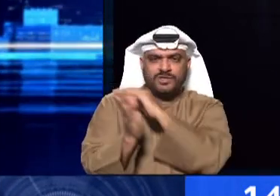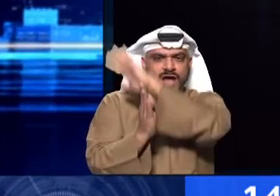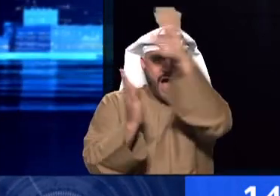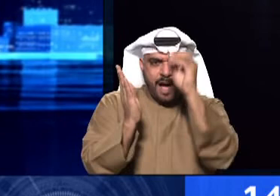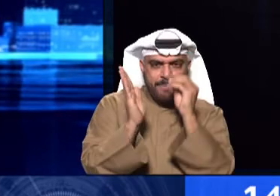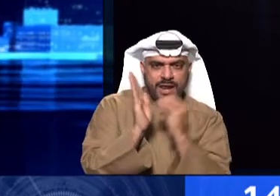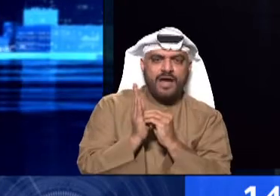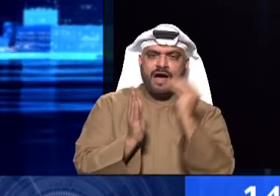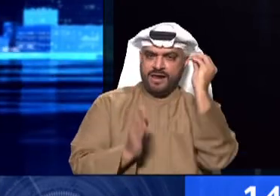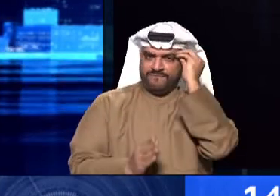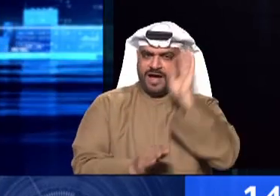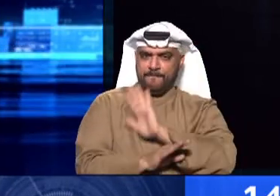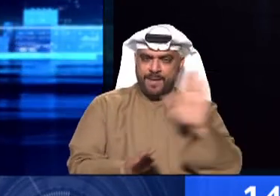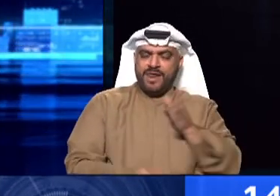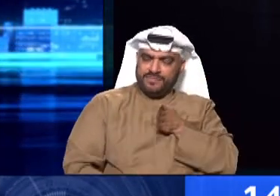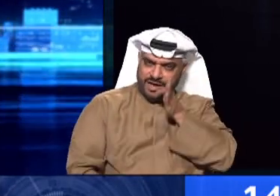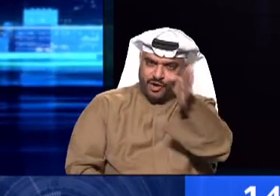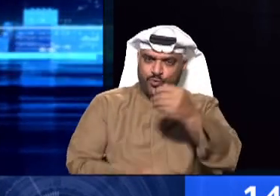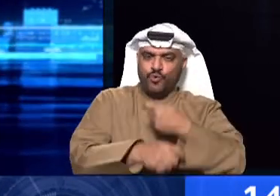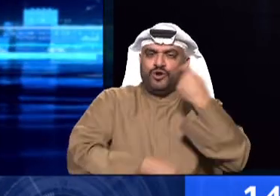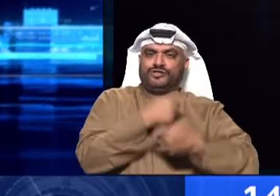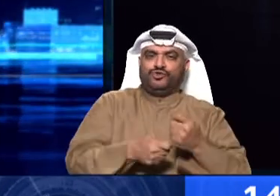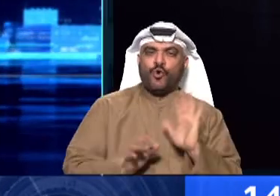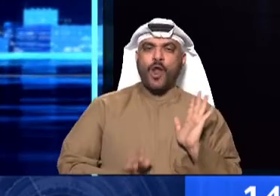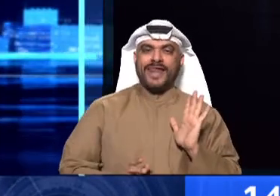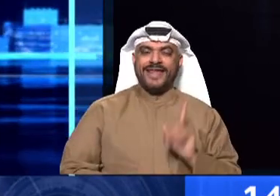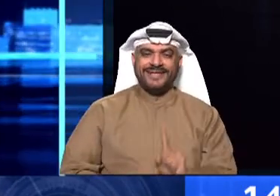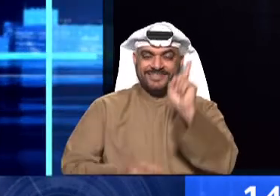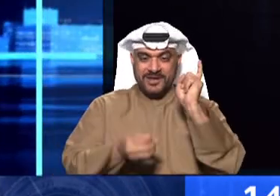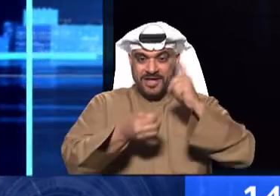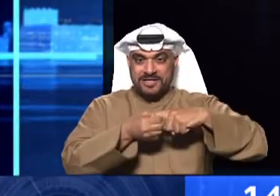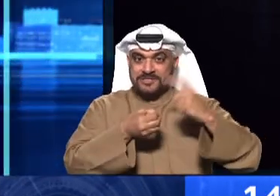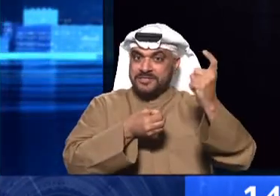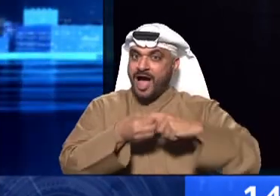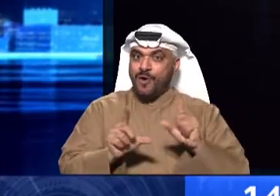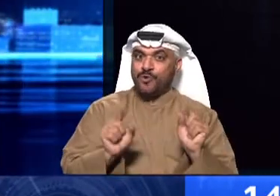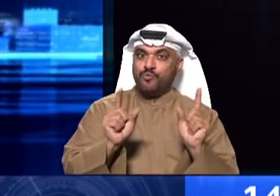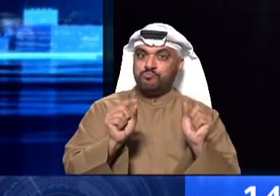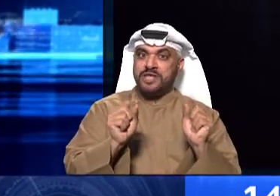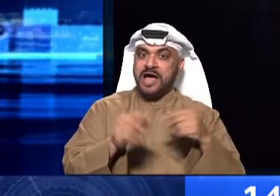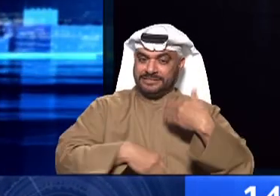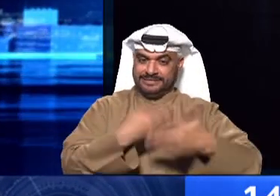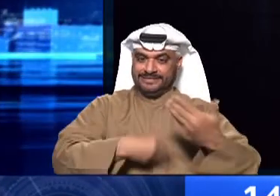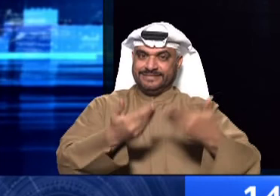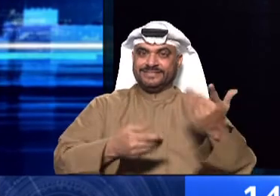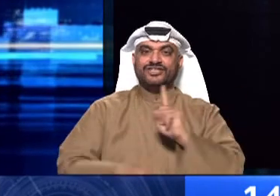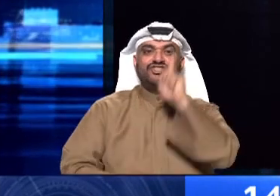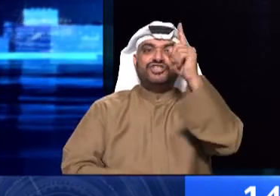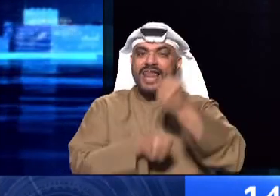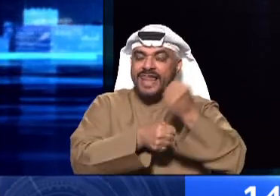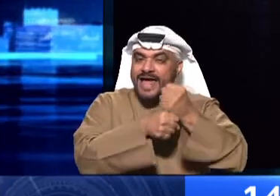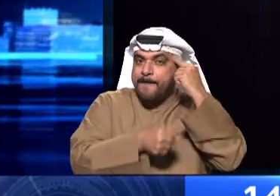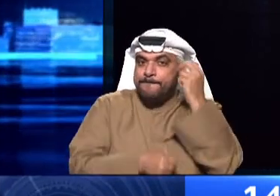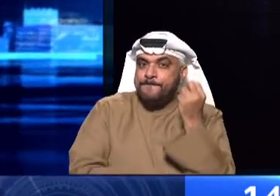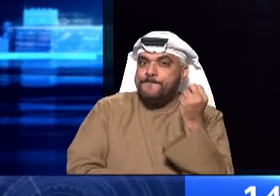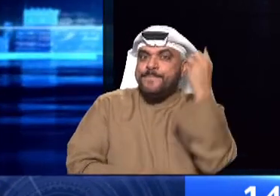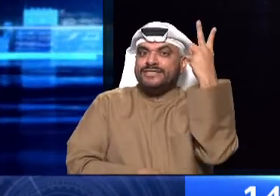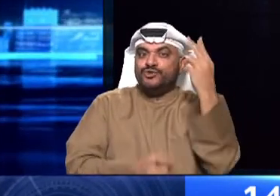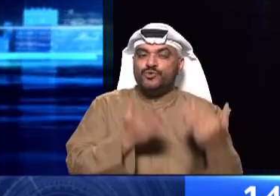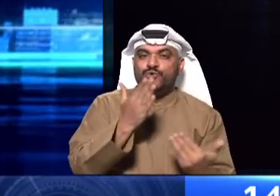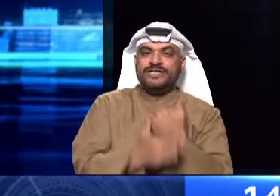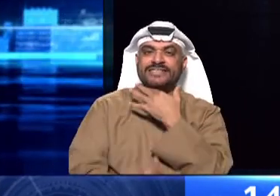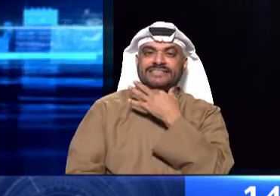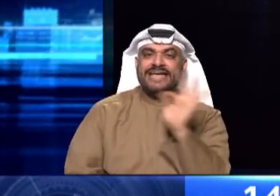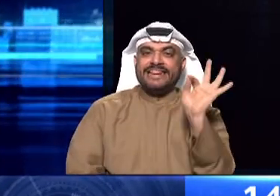هذا المثمر هو اللي قاعد نشوف في مشاريع ويسهل إصدار مشاريع جديدة